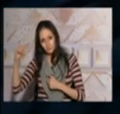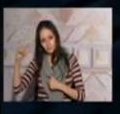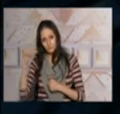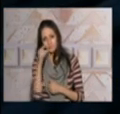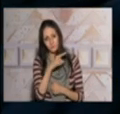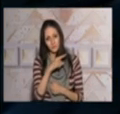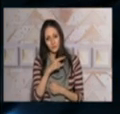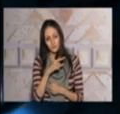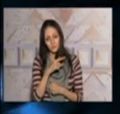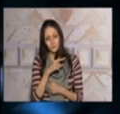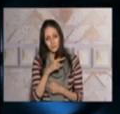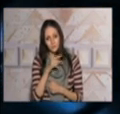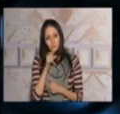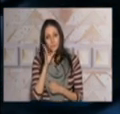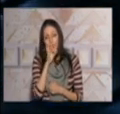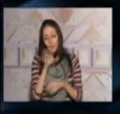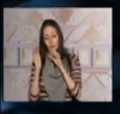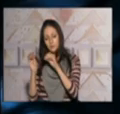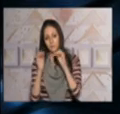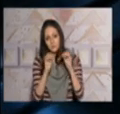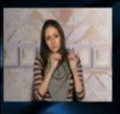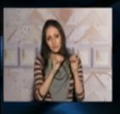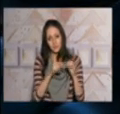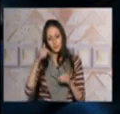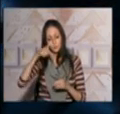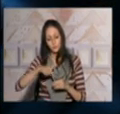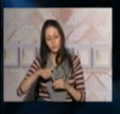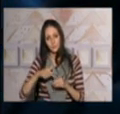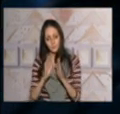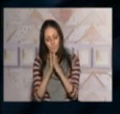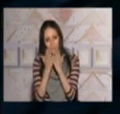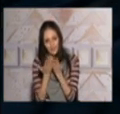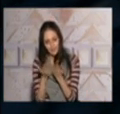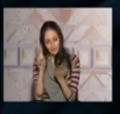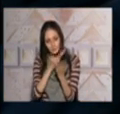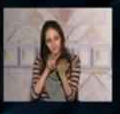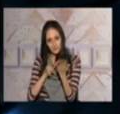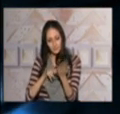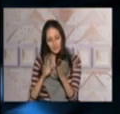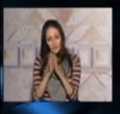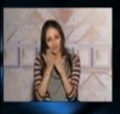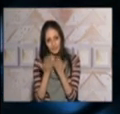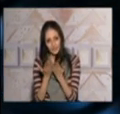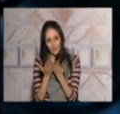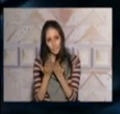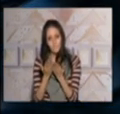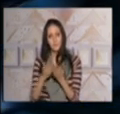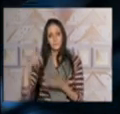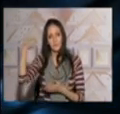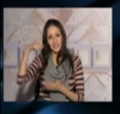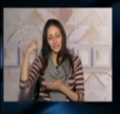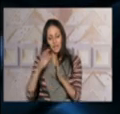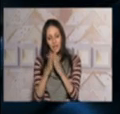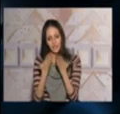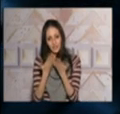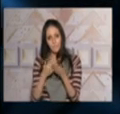درسوه خلال الشهر، وبالتالي في شهر اكتوبر اللي ما درسوا خلال الشهر فقط، في شهر نوفمبر